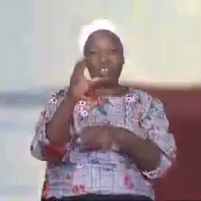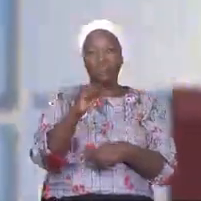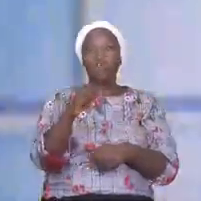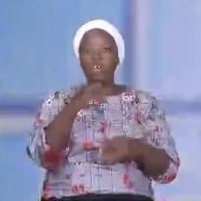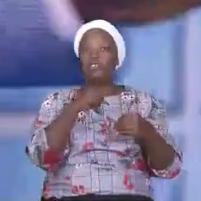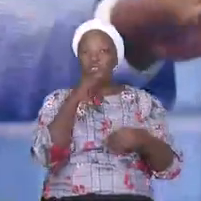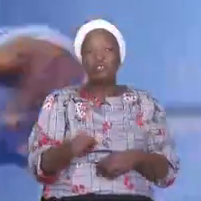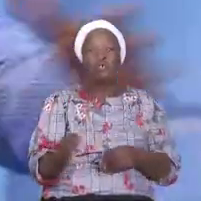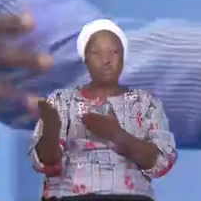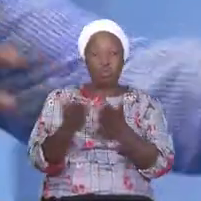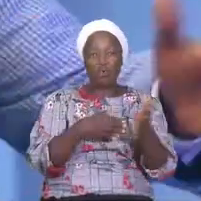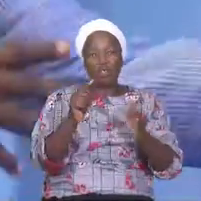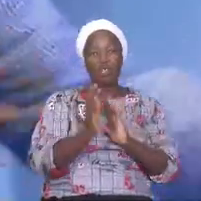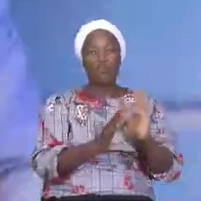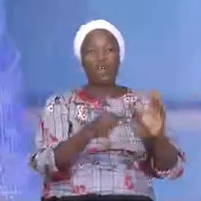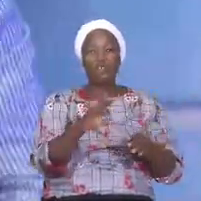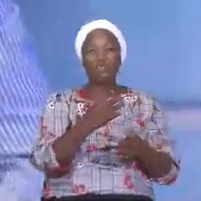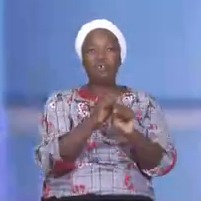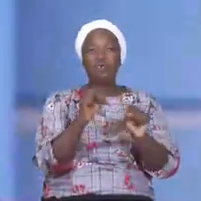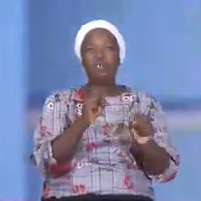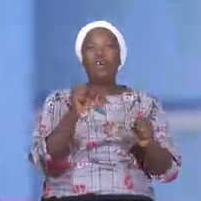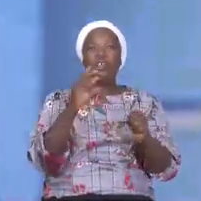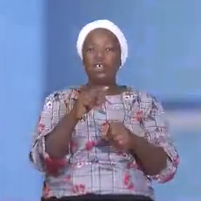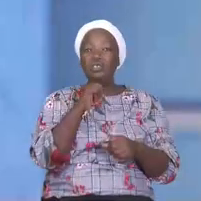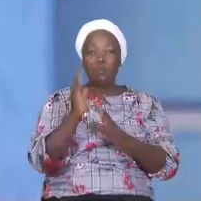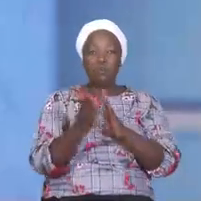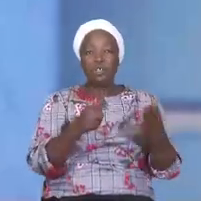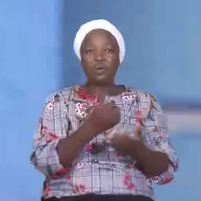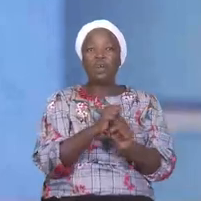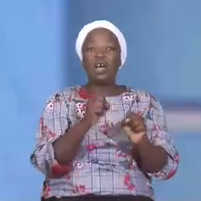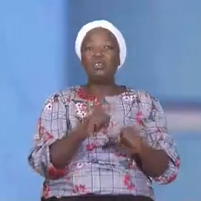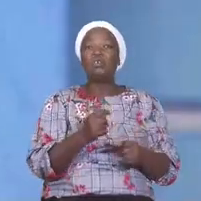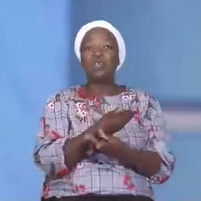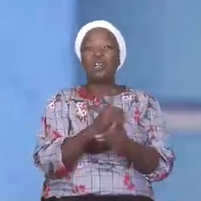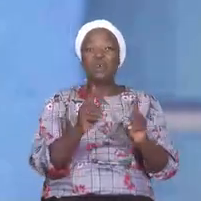il n'y a pas d'onction sur eux. Le Seigneur ne les a pas choisis.